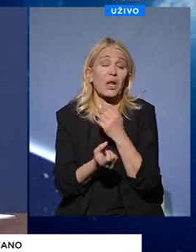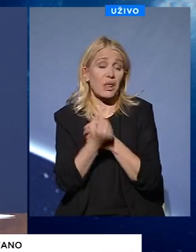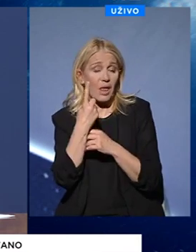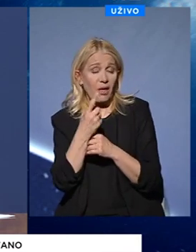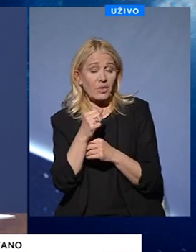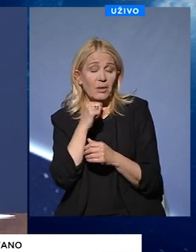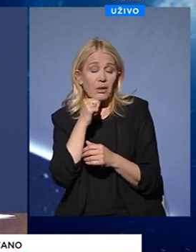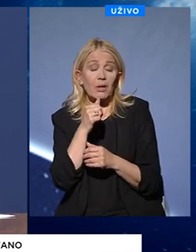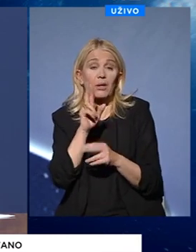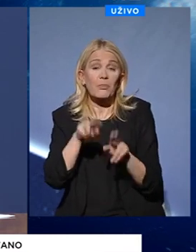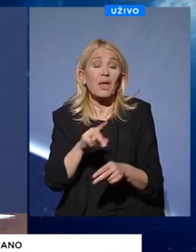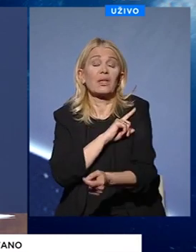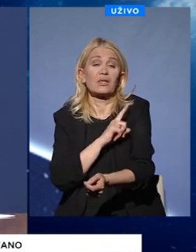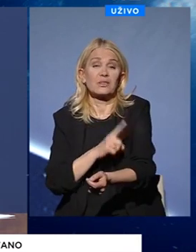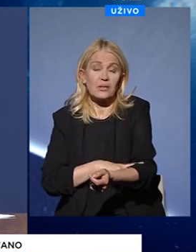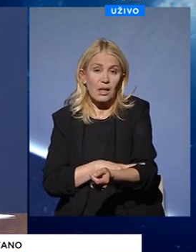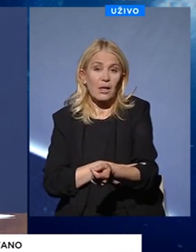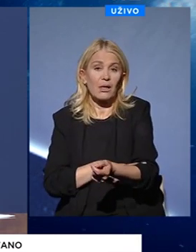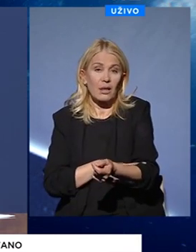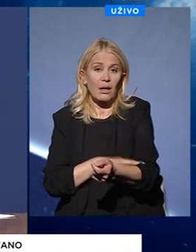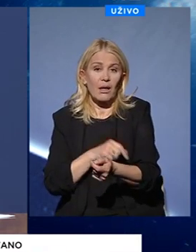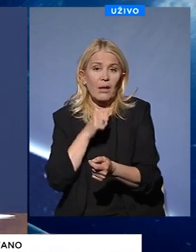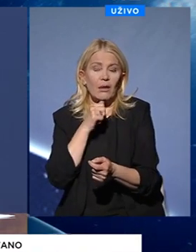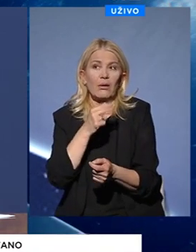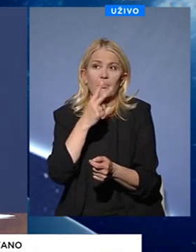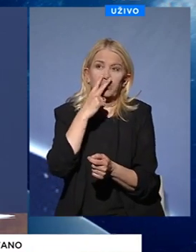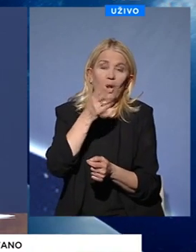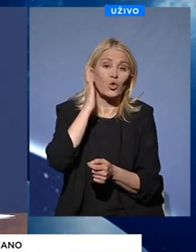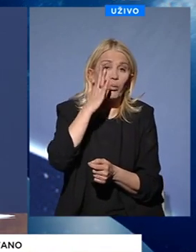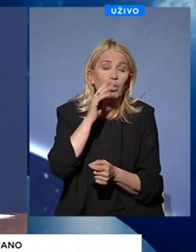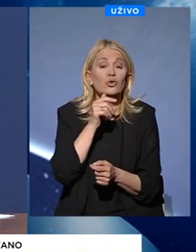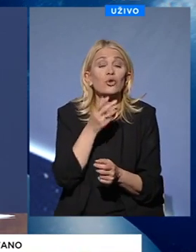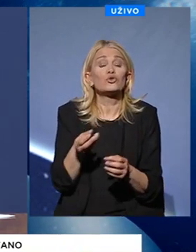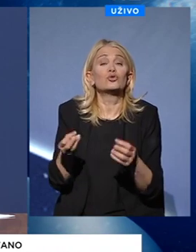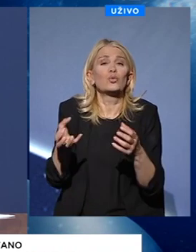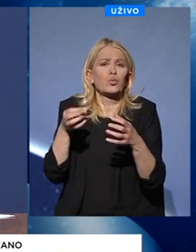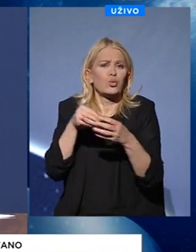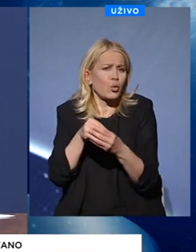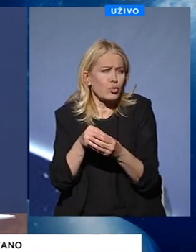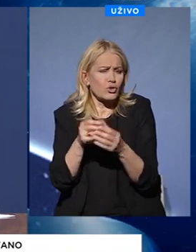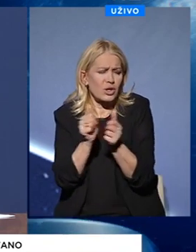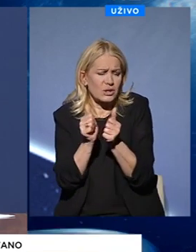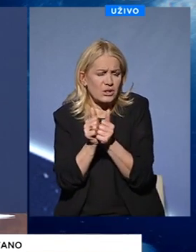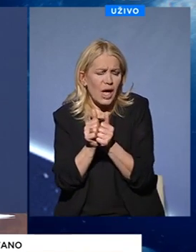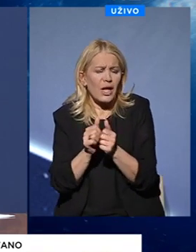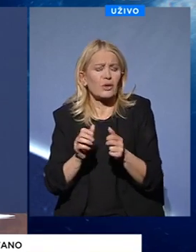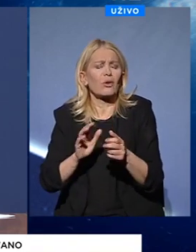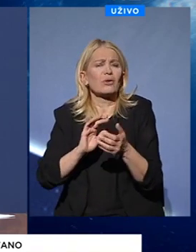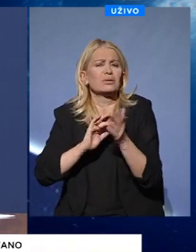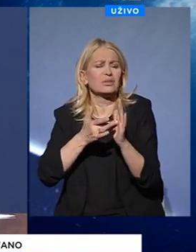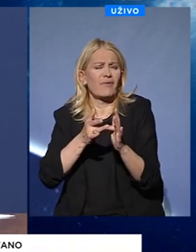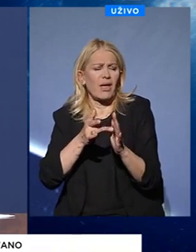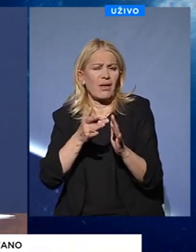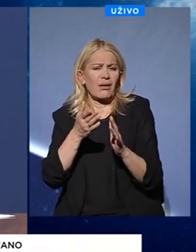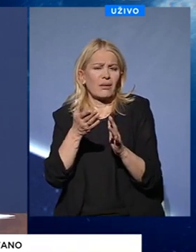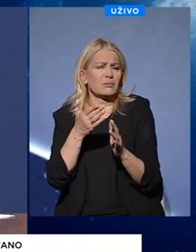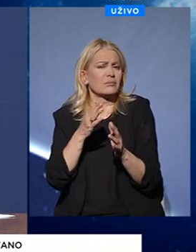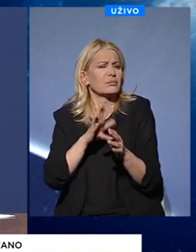imati snage i vizije da udruži sve kapacitete i da